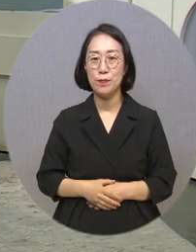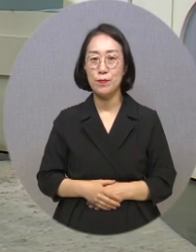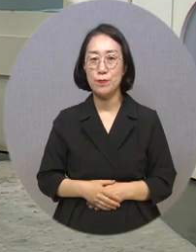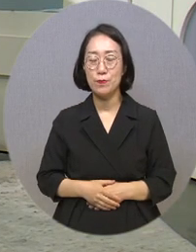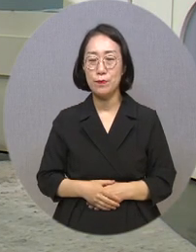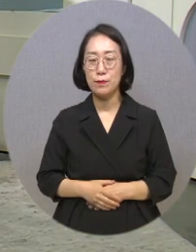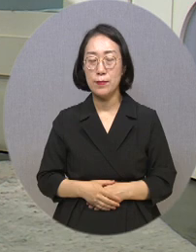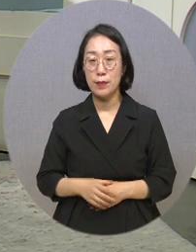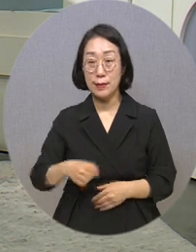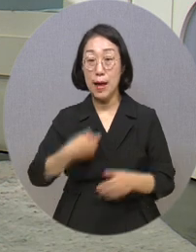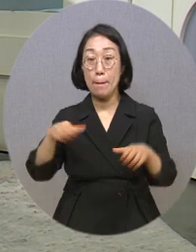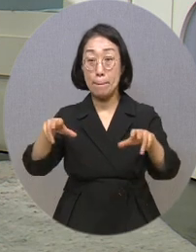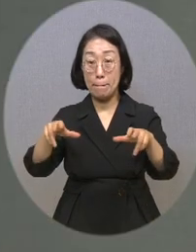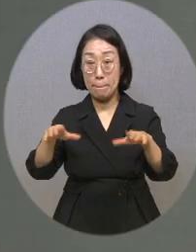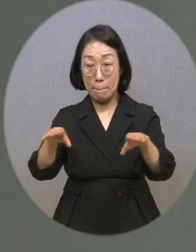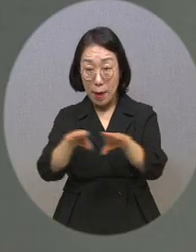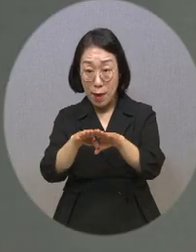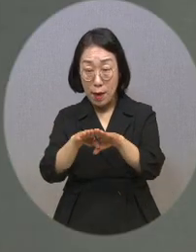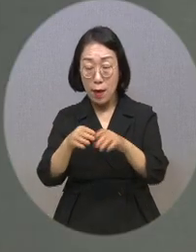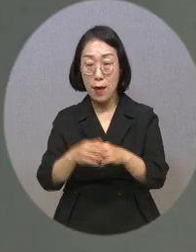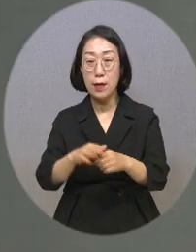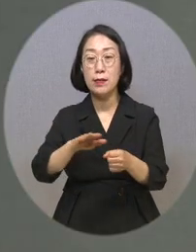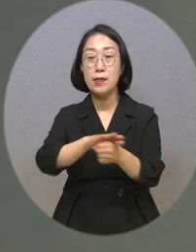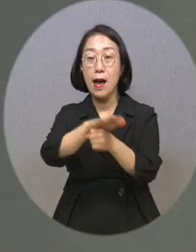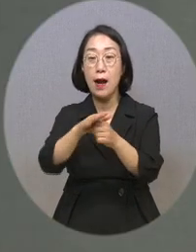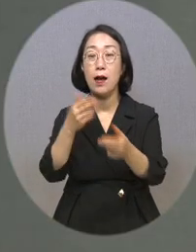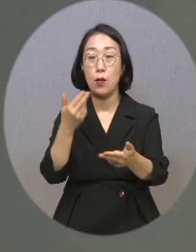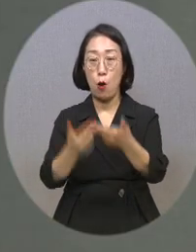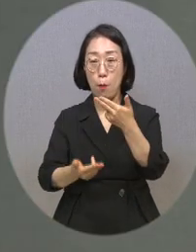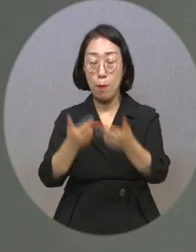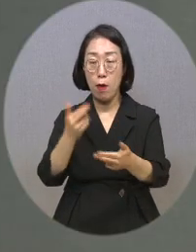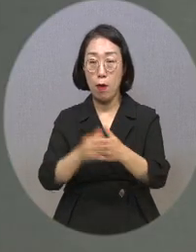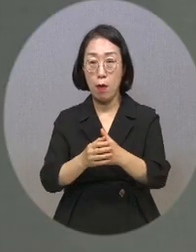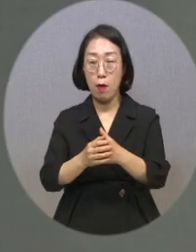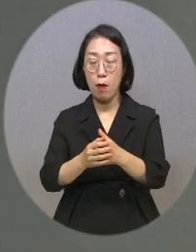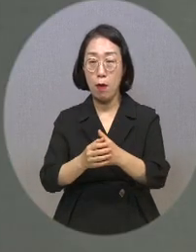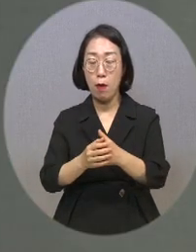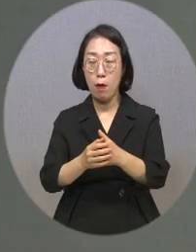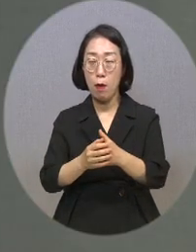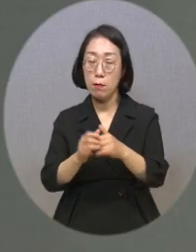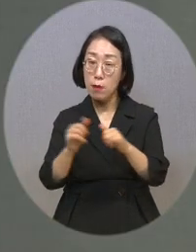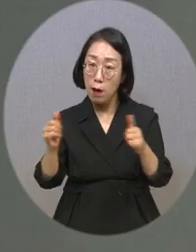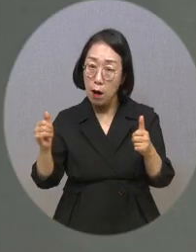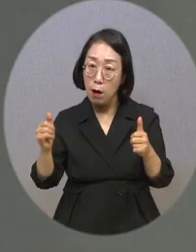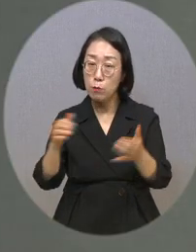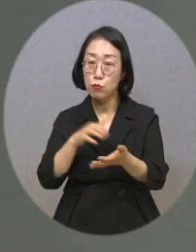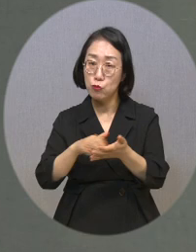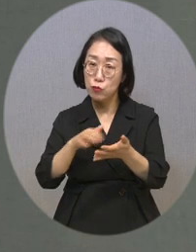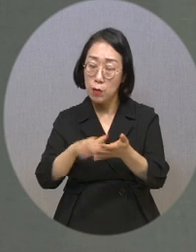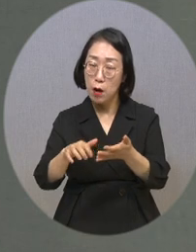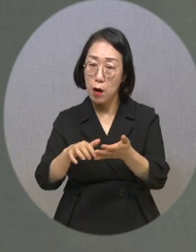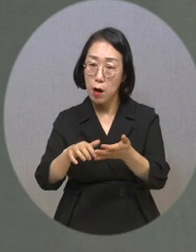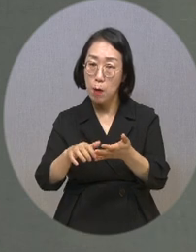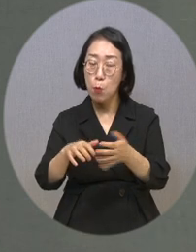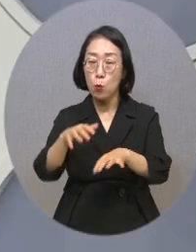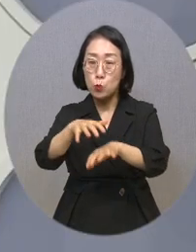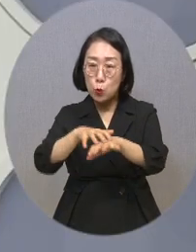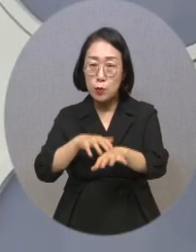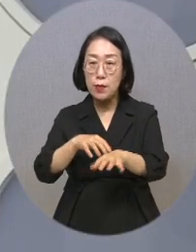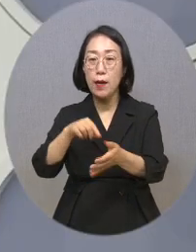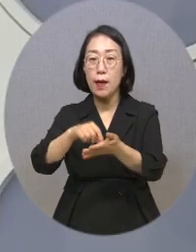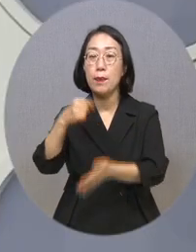자폐인 사랑협회의 그 규모라든가 조직이 어떻게 되어 있는지 좀 소개 좀 해주시죠.